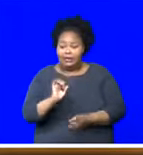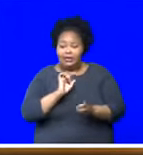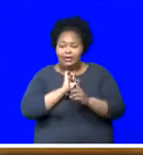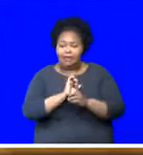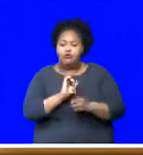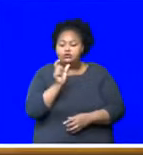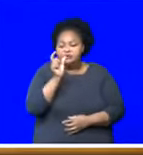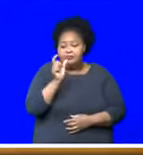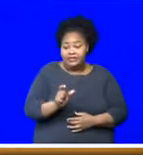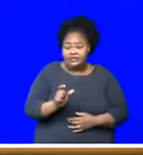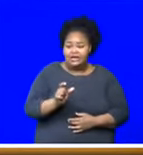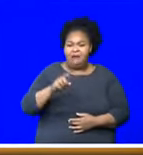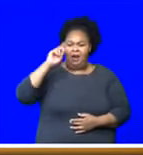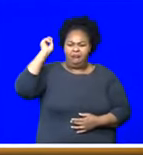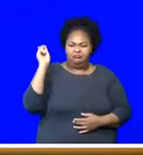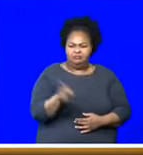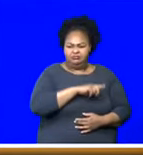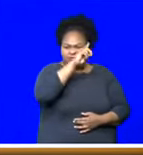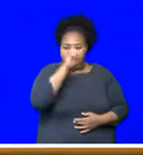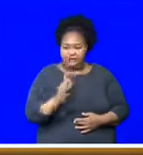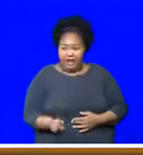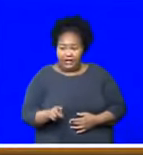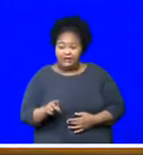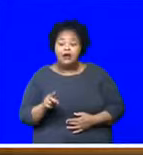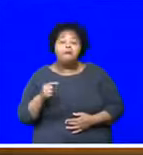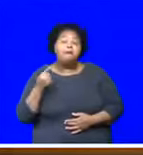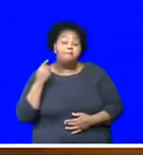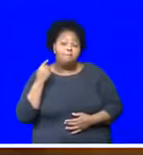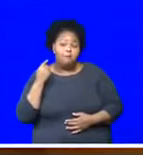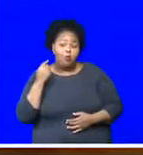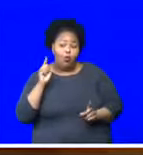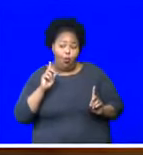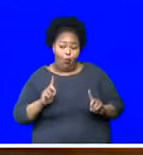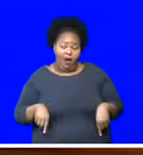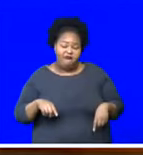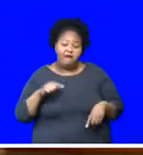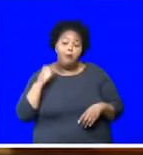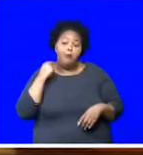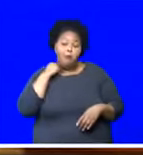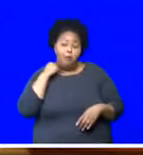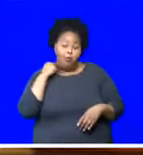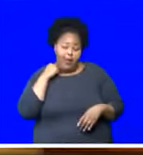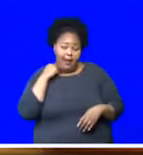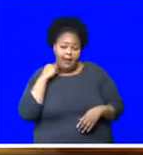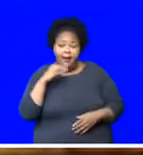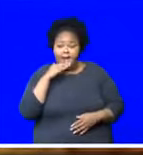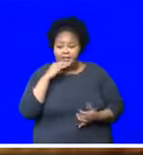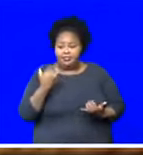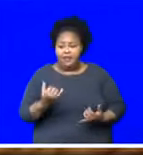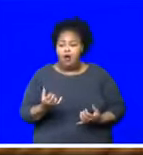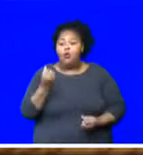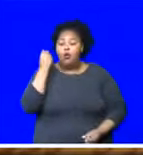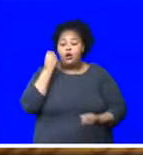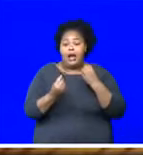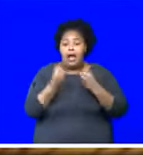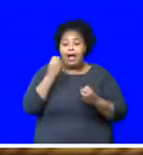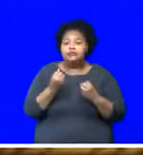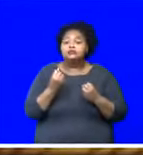bese lifike emaphethelweni nebasolwa sebamele sijubo senkantolo ngesikhathi kuthiwa alicalele